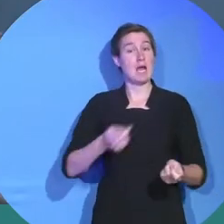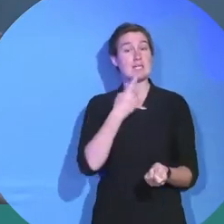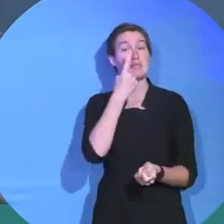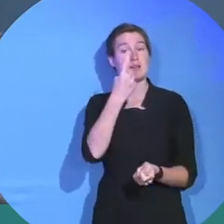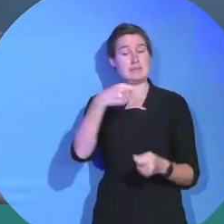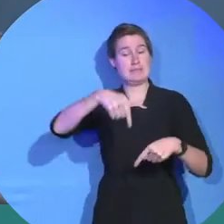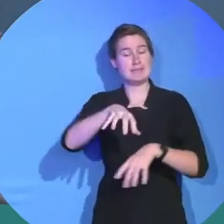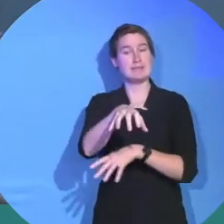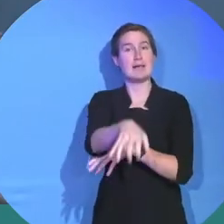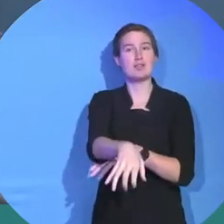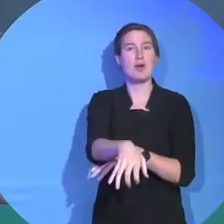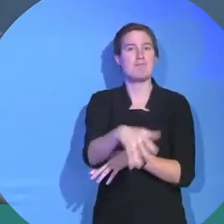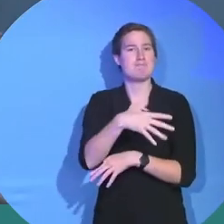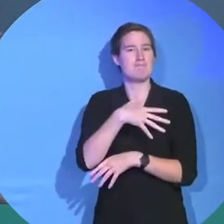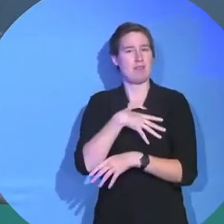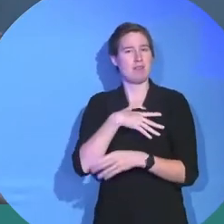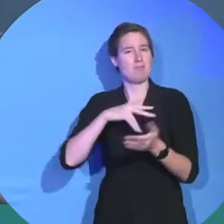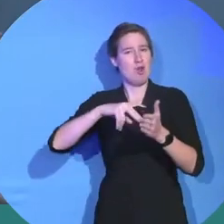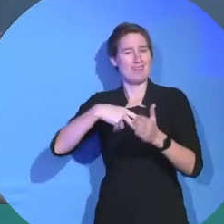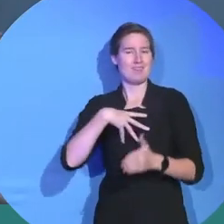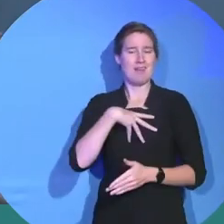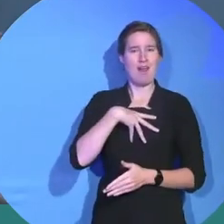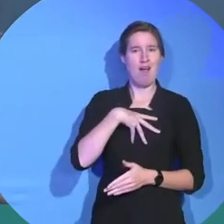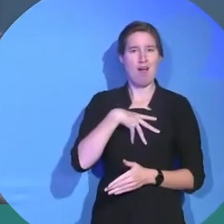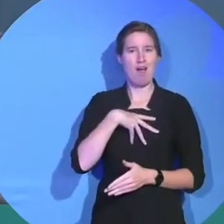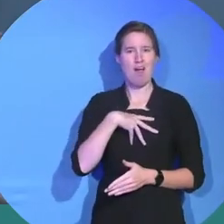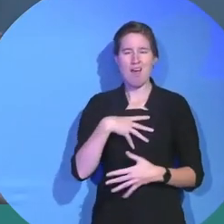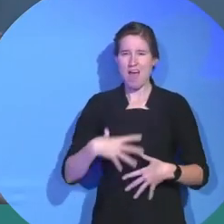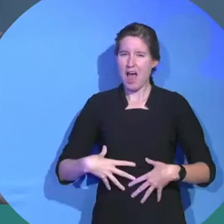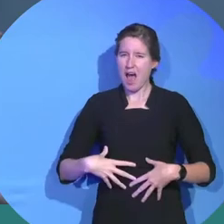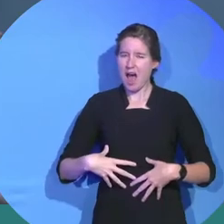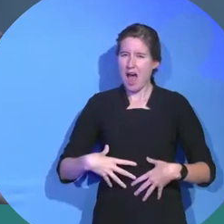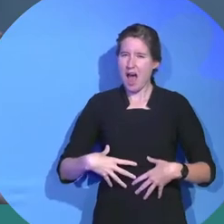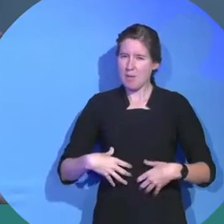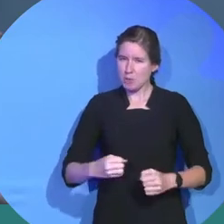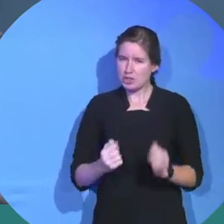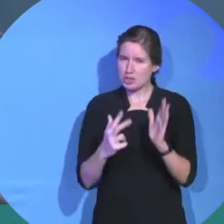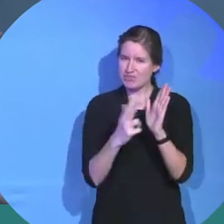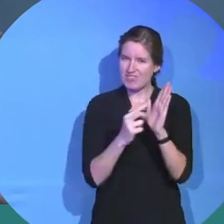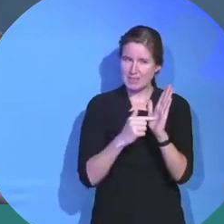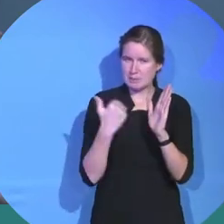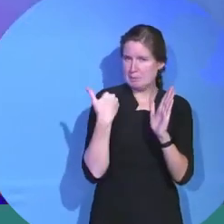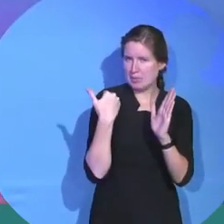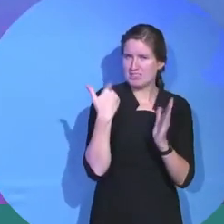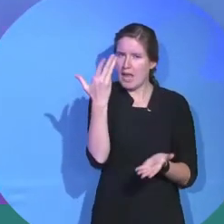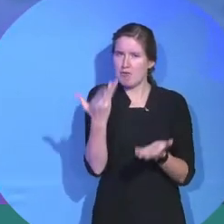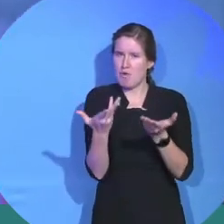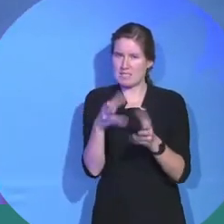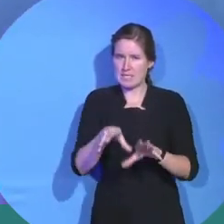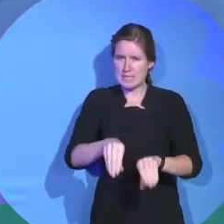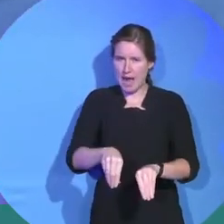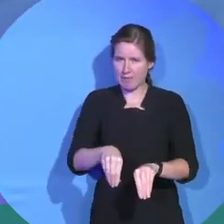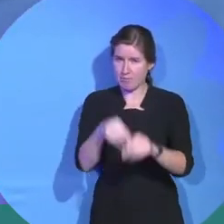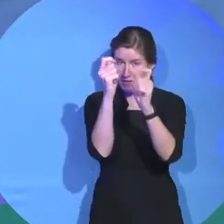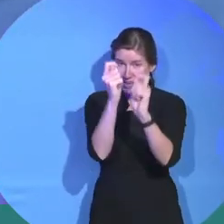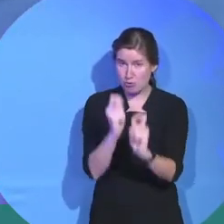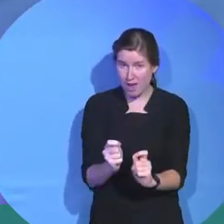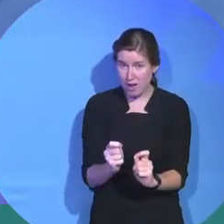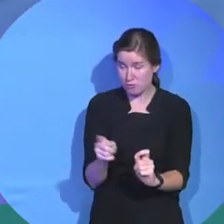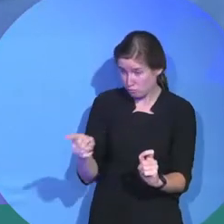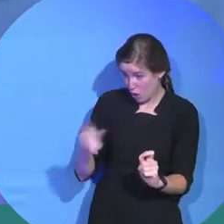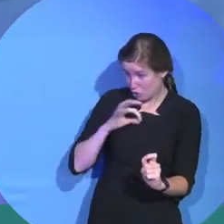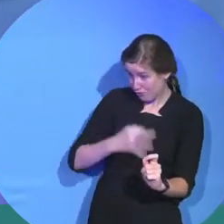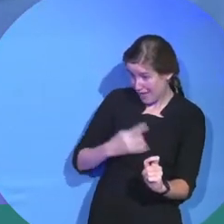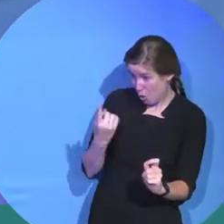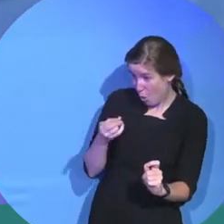abortuswet, die is recent geëvalueerd. Elise van Hoek, was u tevreden over het resultaat van die evaluatie van de abortuswet?